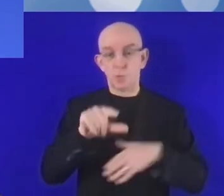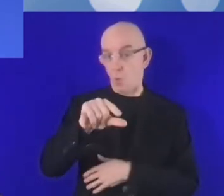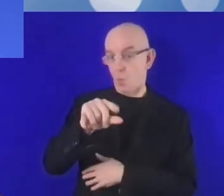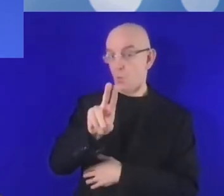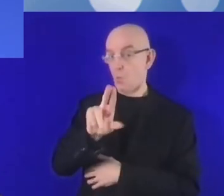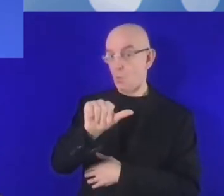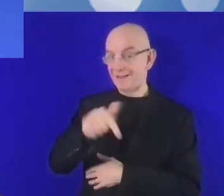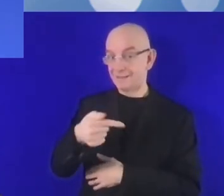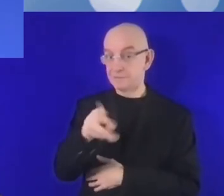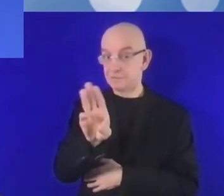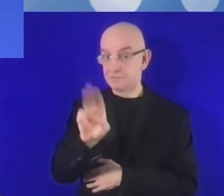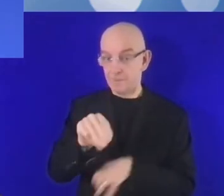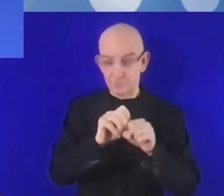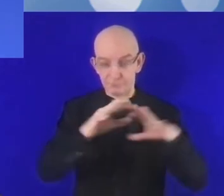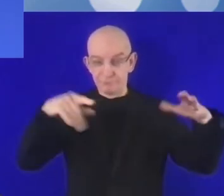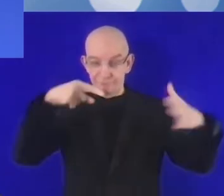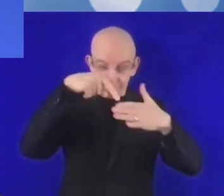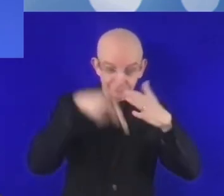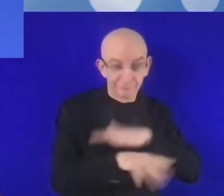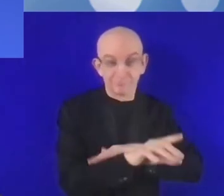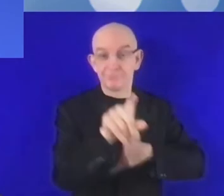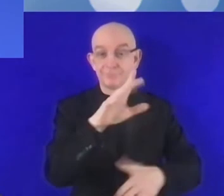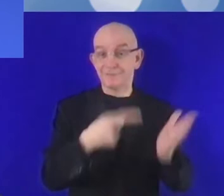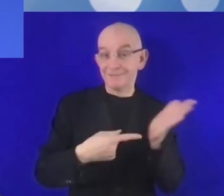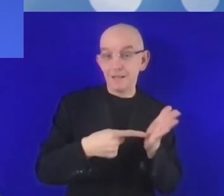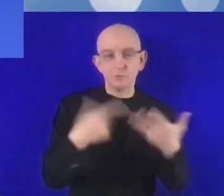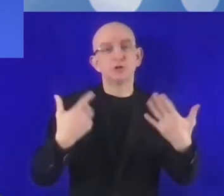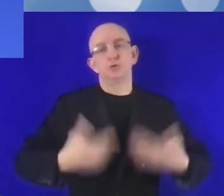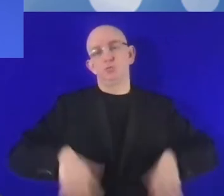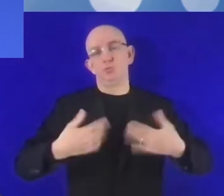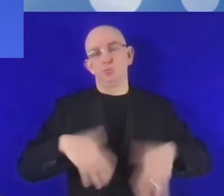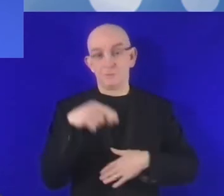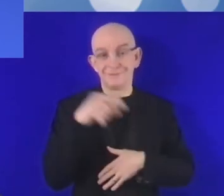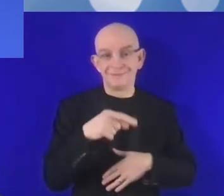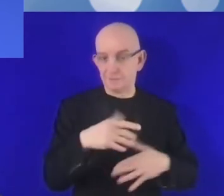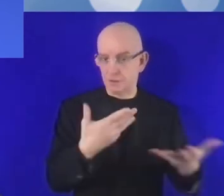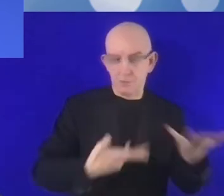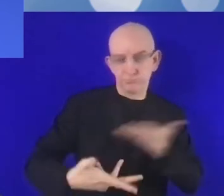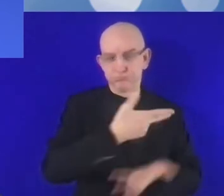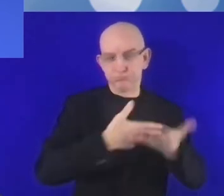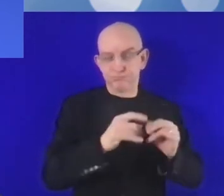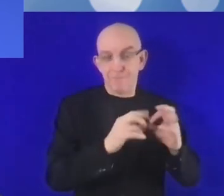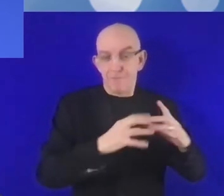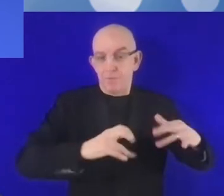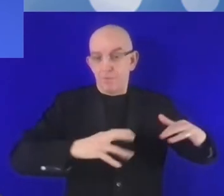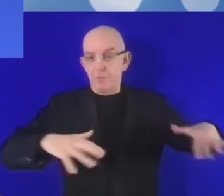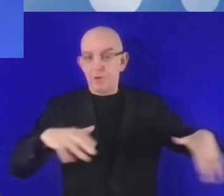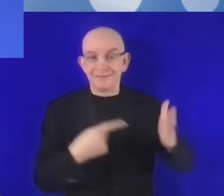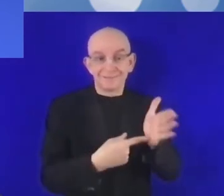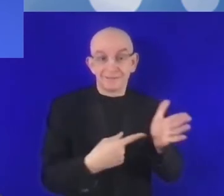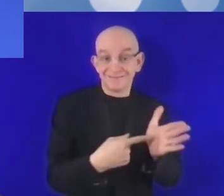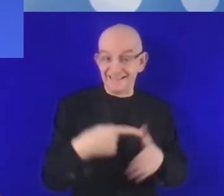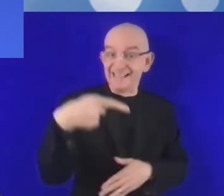car c'est ce qu'implique un sujet aussi vaste que celui de la toile. Je vous souhaite des